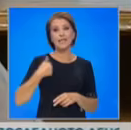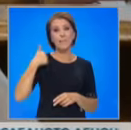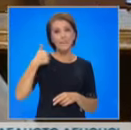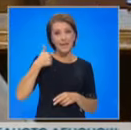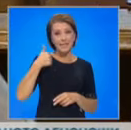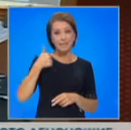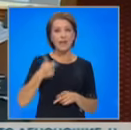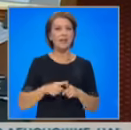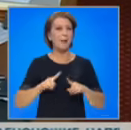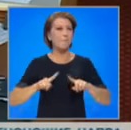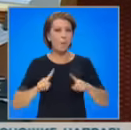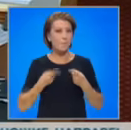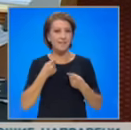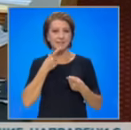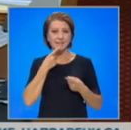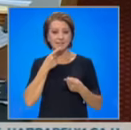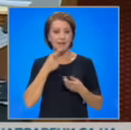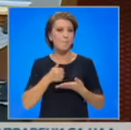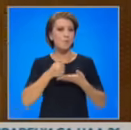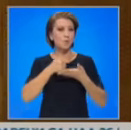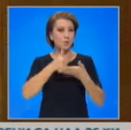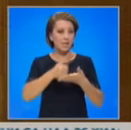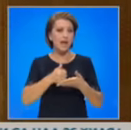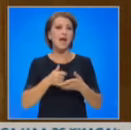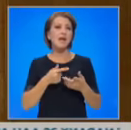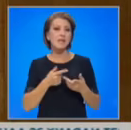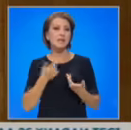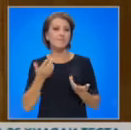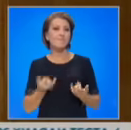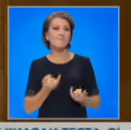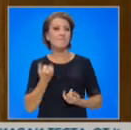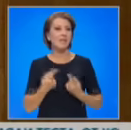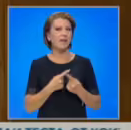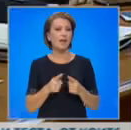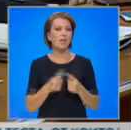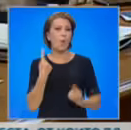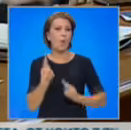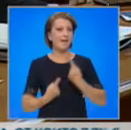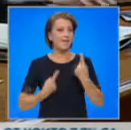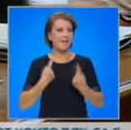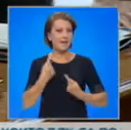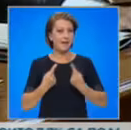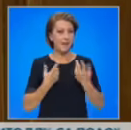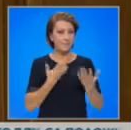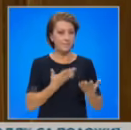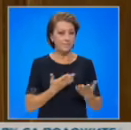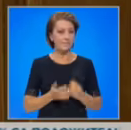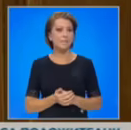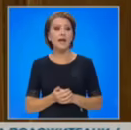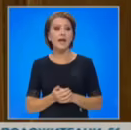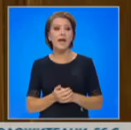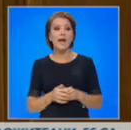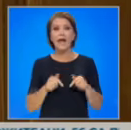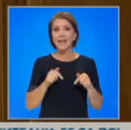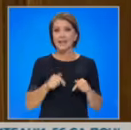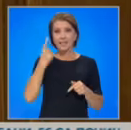бързо бюджета и ги обвиниха, че играят в полза на статуквото, като съкращават живота на парламента със седмица. Днес е денят